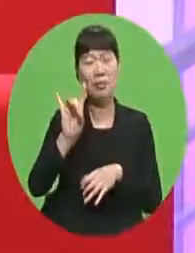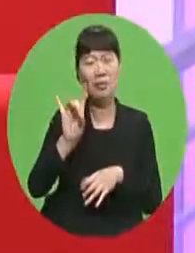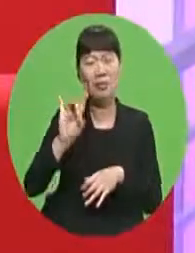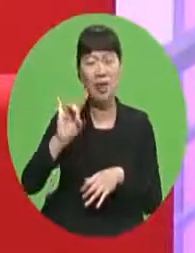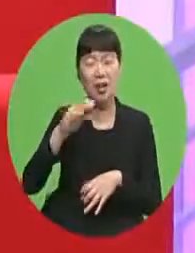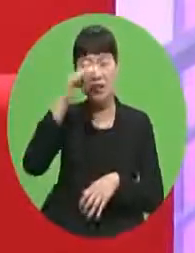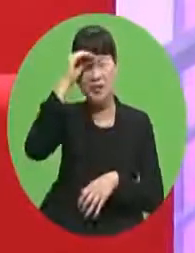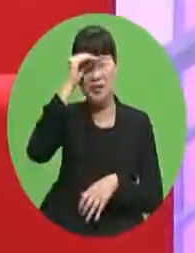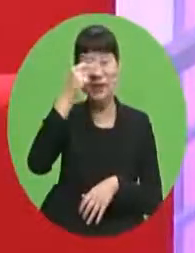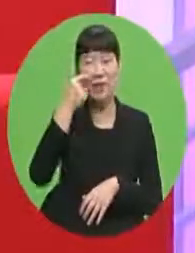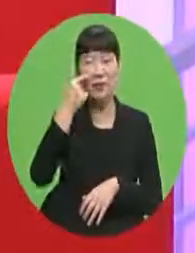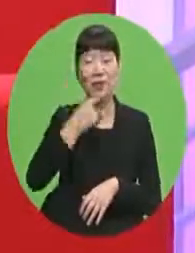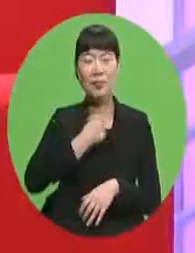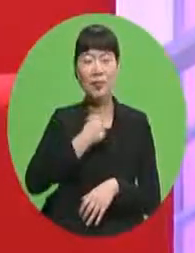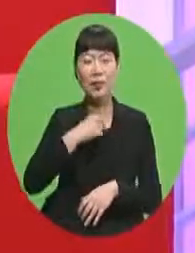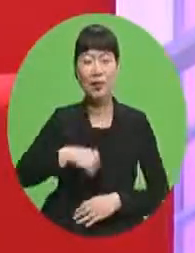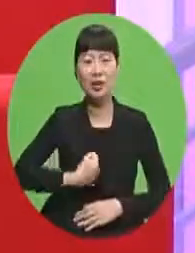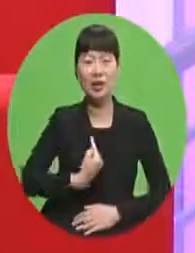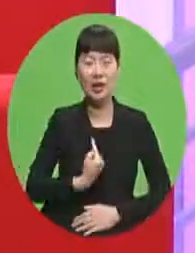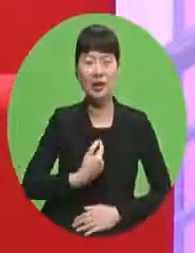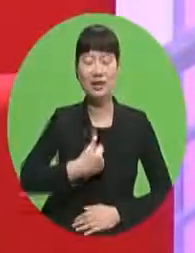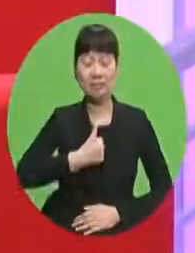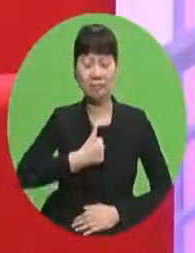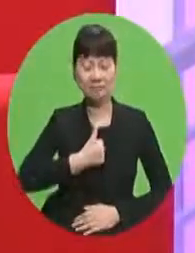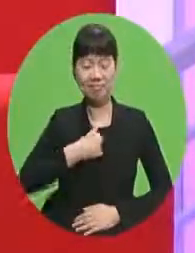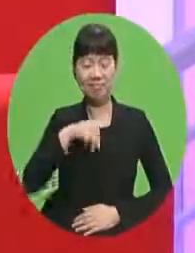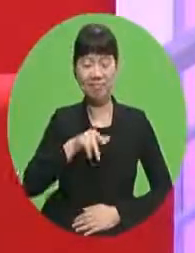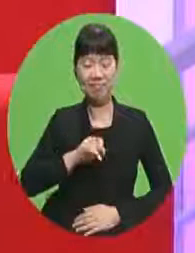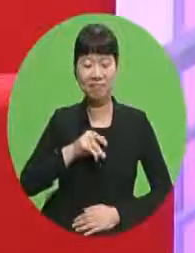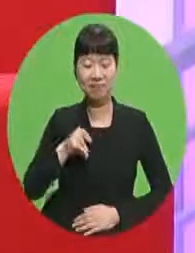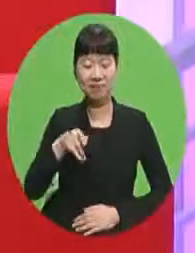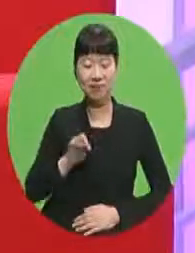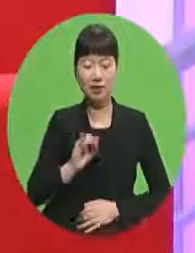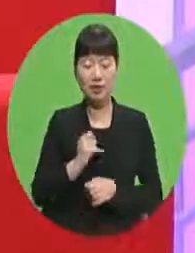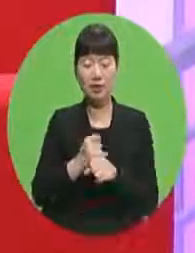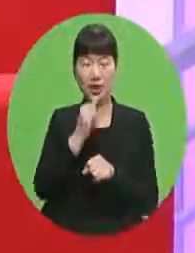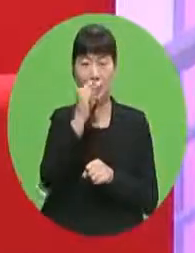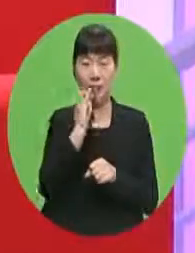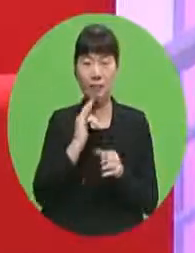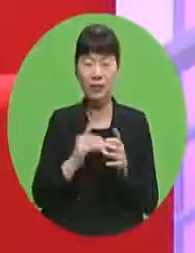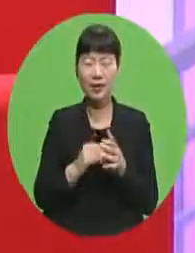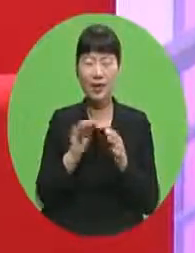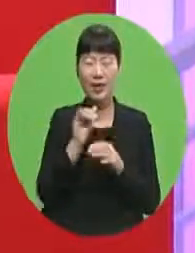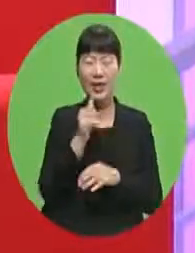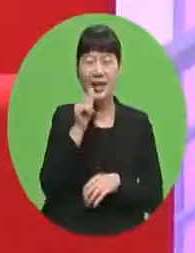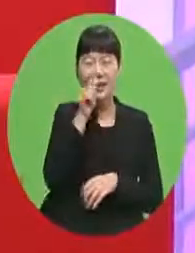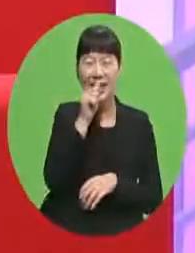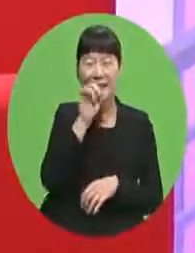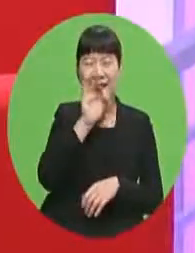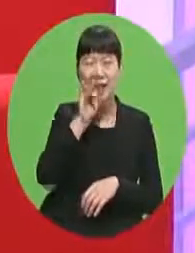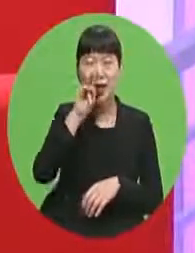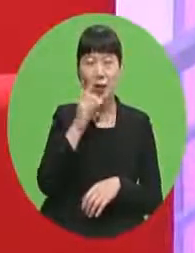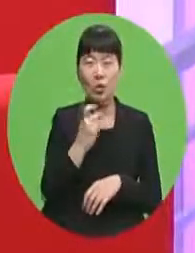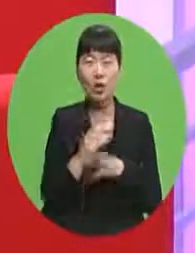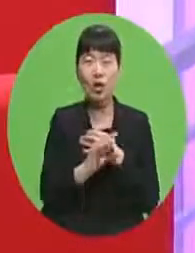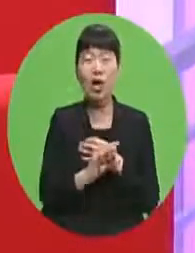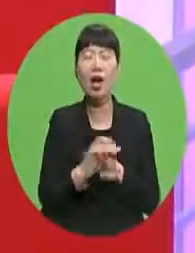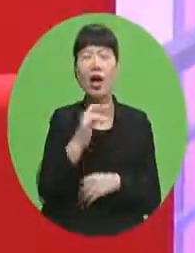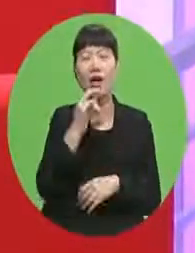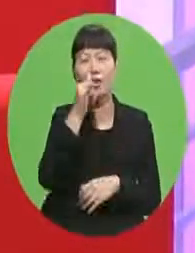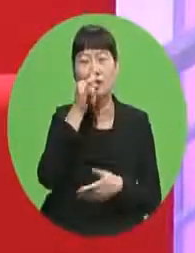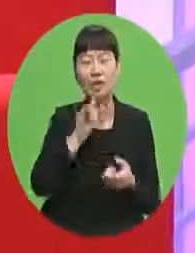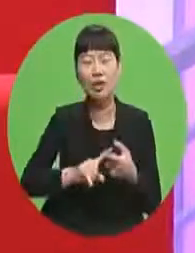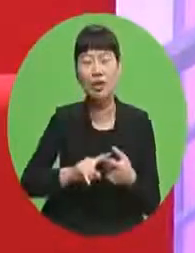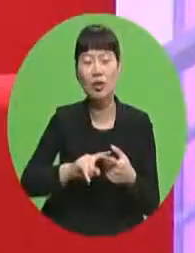아이들이 흉내도 내보고 이러면서 자기 정체성을 만들어 나가거든요. 예. 야옹 이러면 엄마들이 있는 그대로 아 고양이